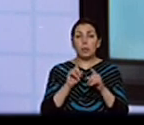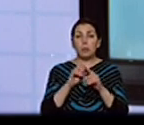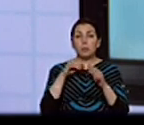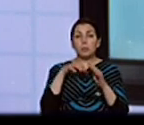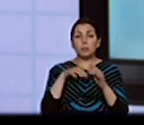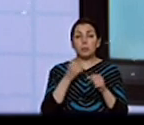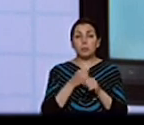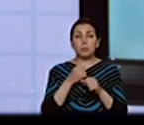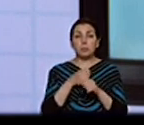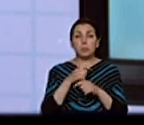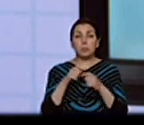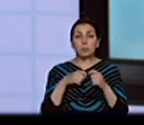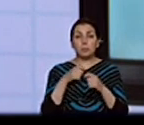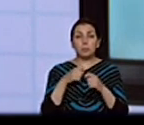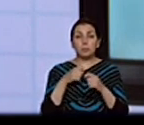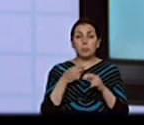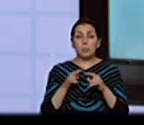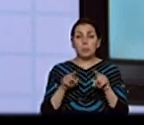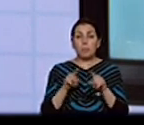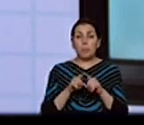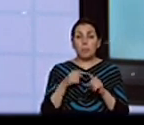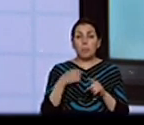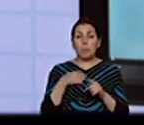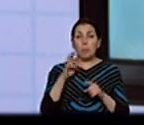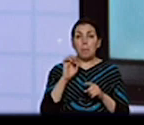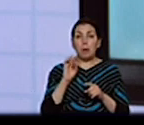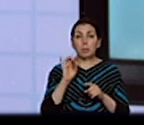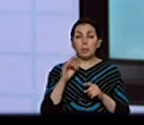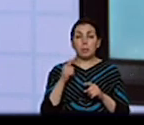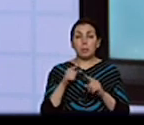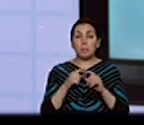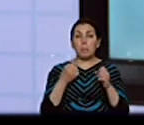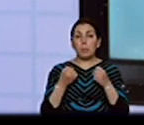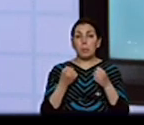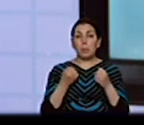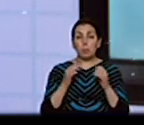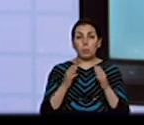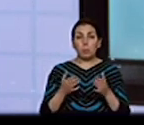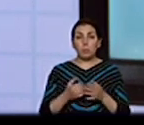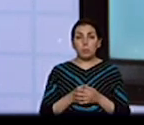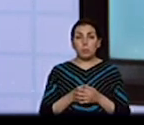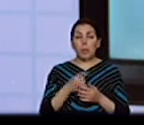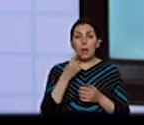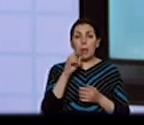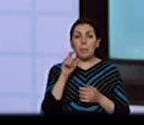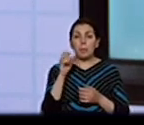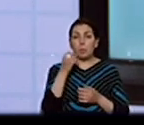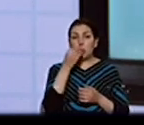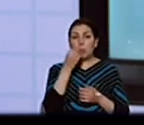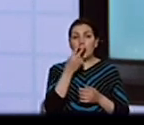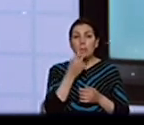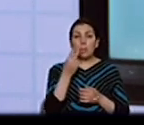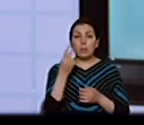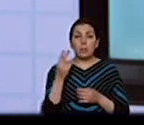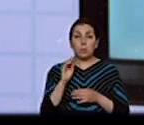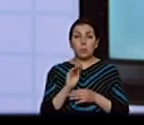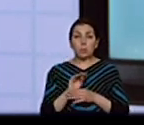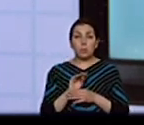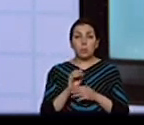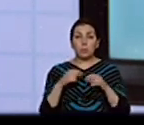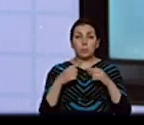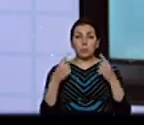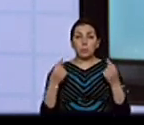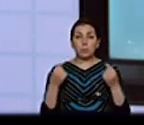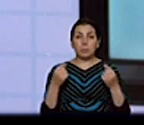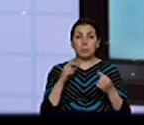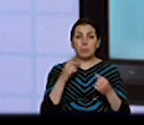ketamiz. Ana o'shanda bizning barglarimiz mustahkamroq bo'ladi. Har bir gulga ikkitadan barg qism qo'yamiz. Bitta qo'ysangiz